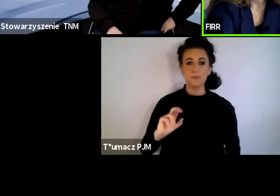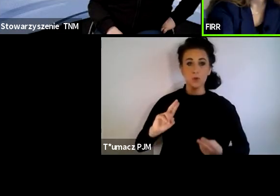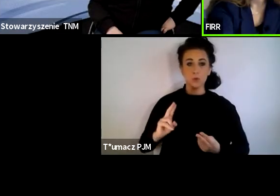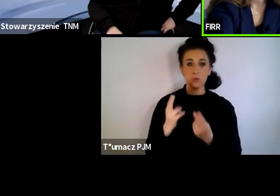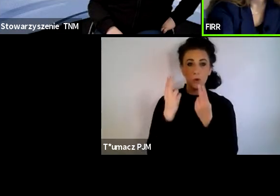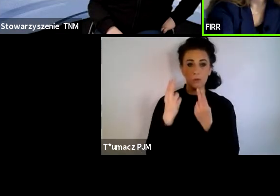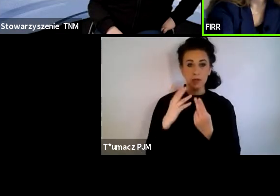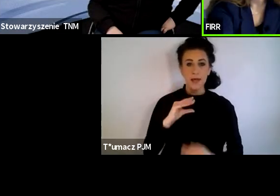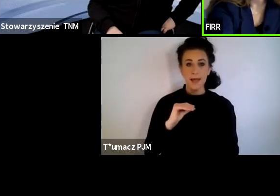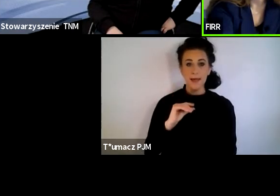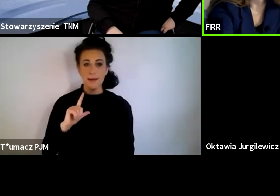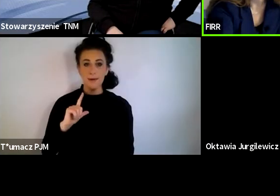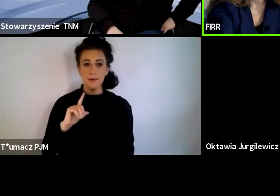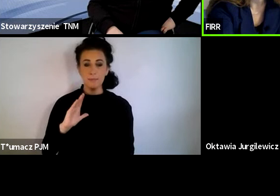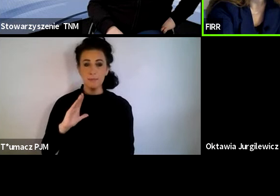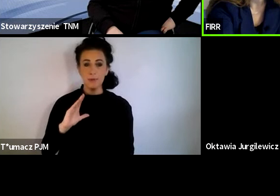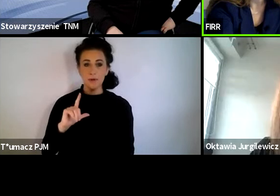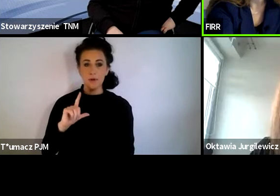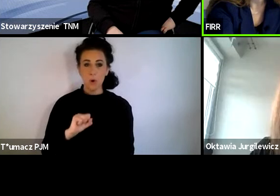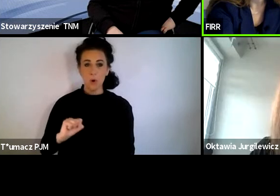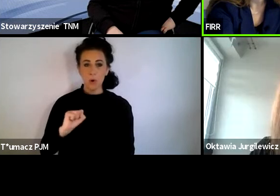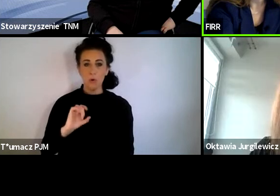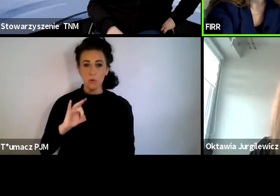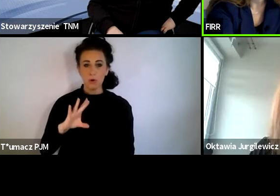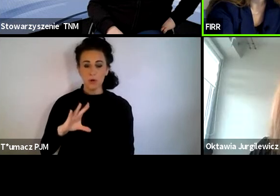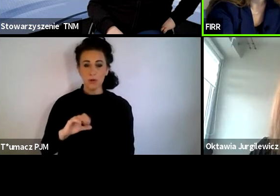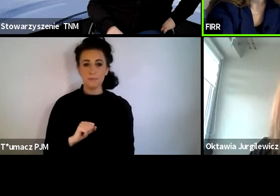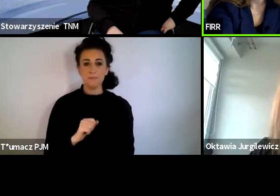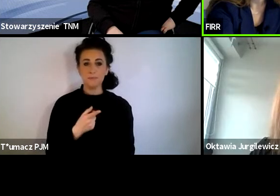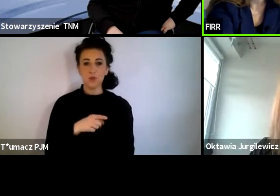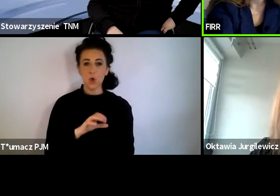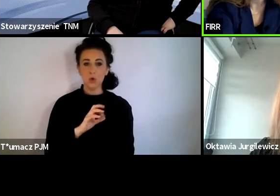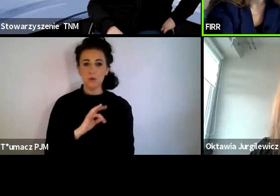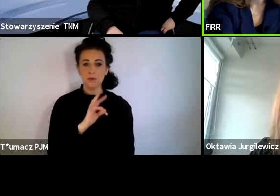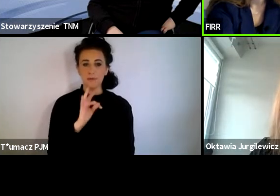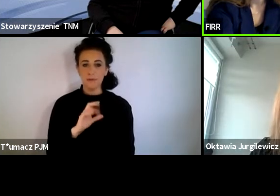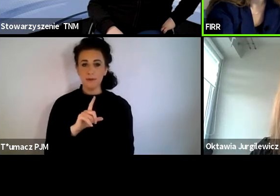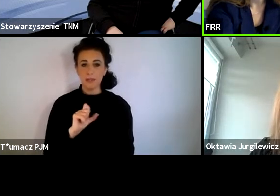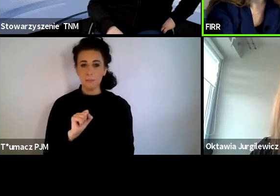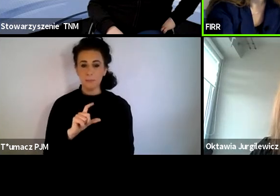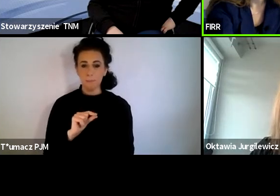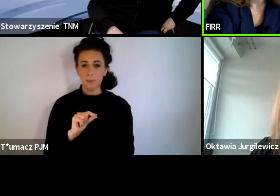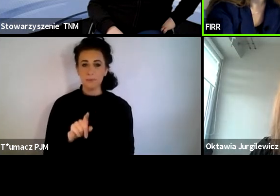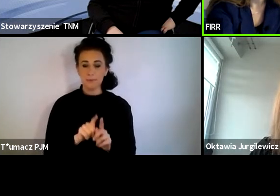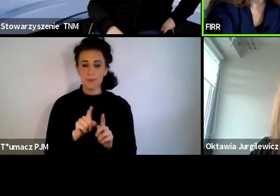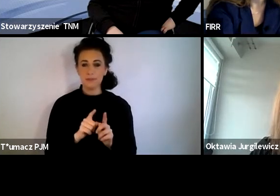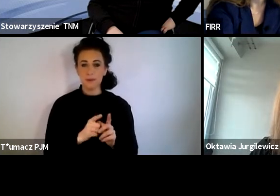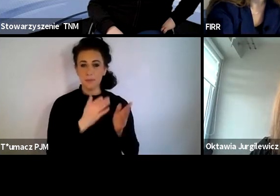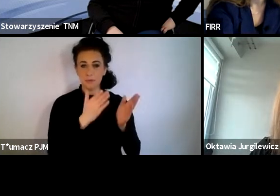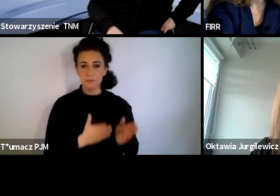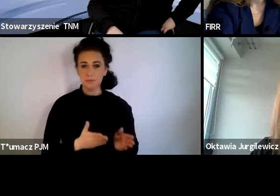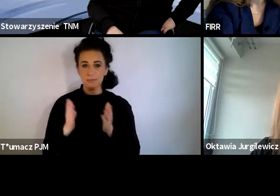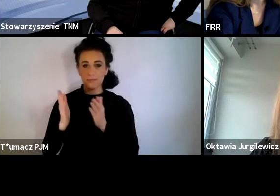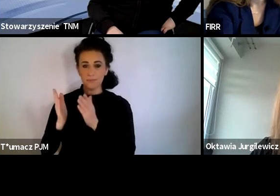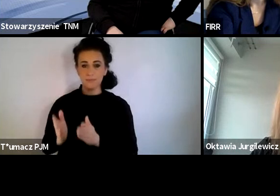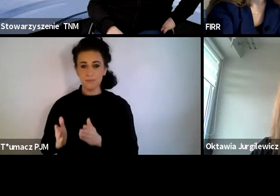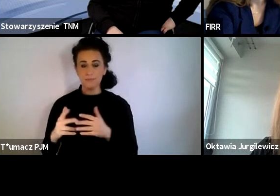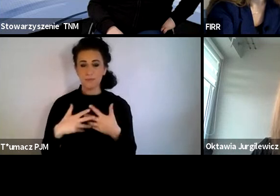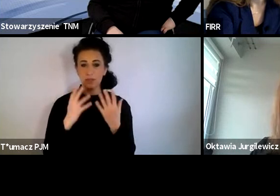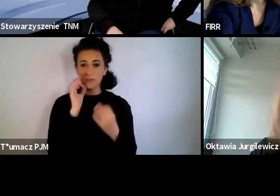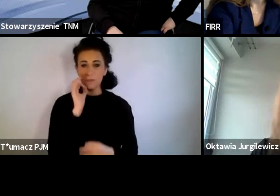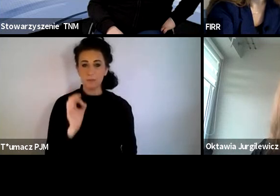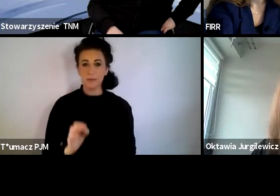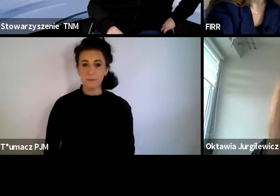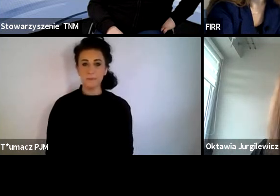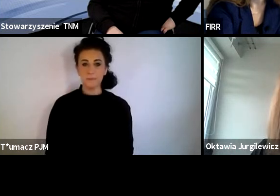Biernat. Witamy. Pani Dorota Filip też jest z nami. Dzień dobry. Ja tutaj relacjonuję Państwu. Dzień dobry Państwu.